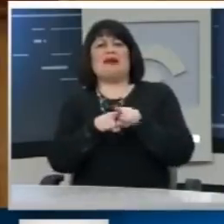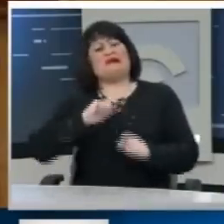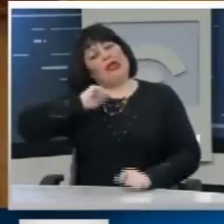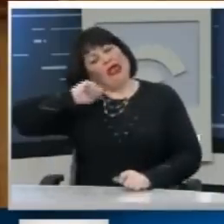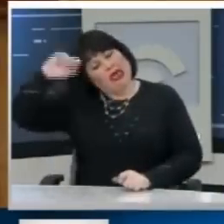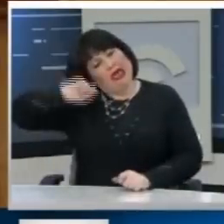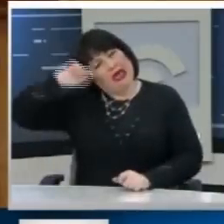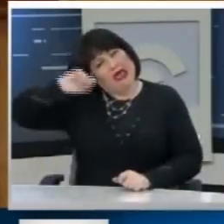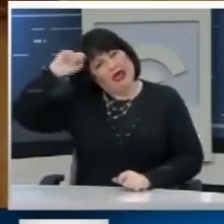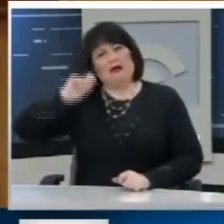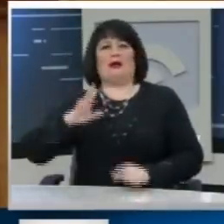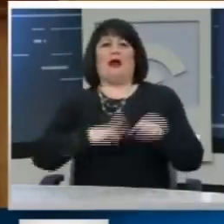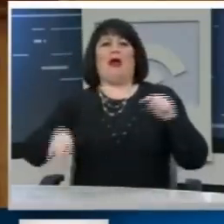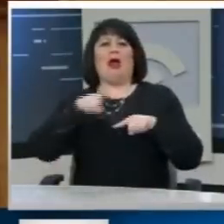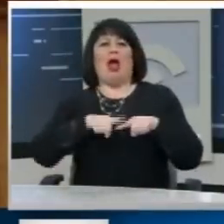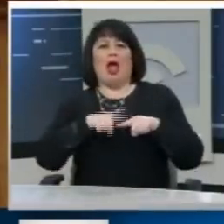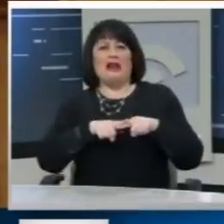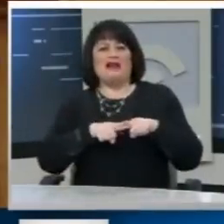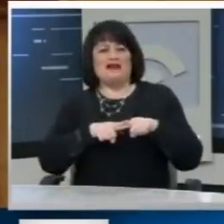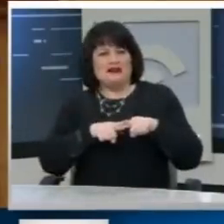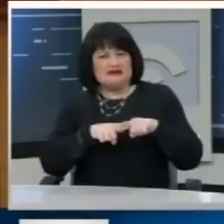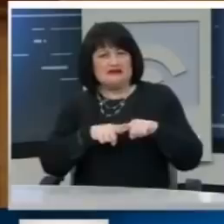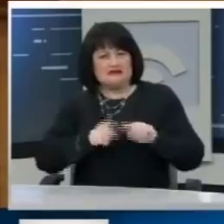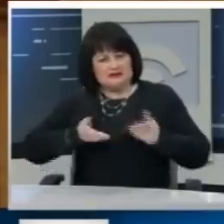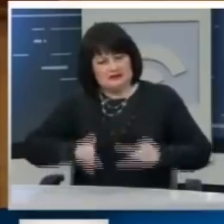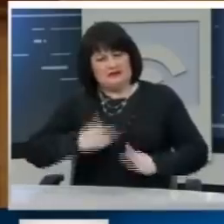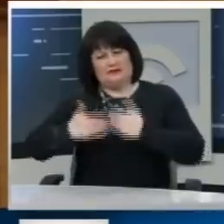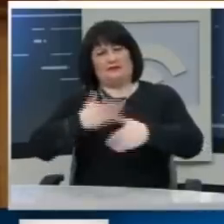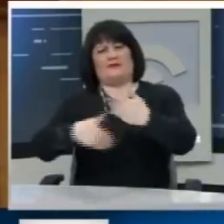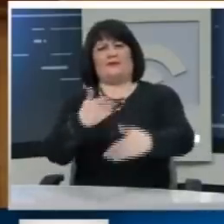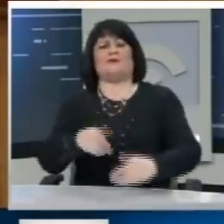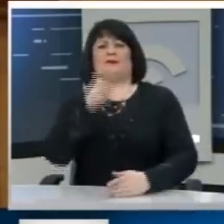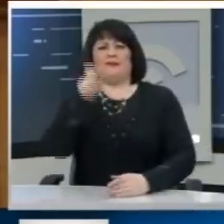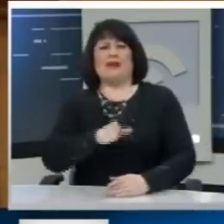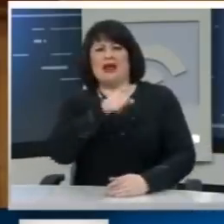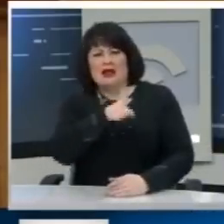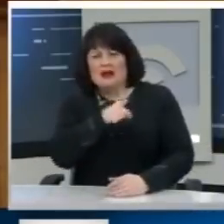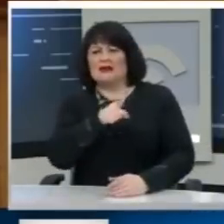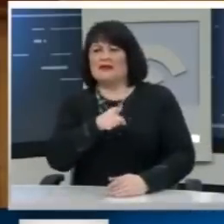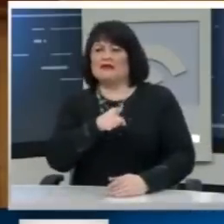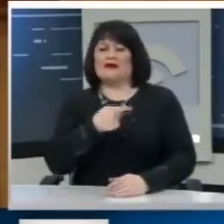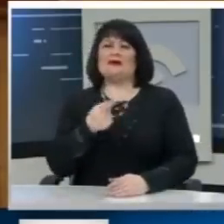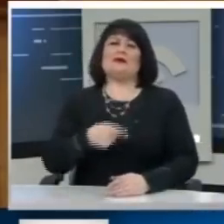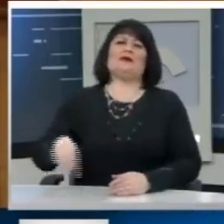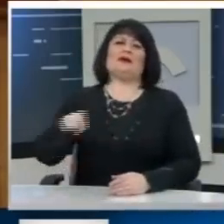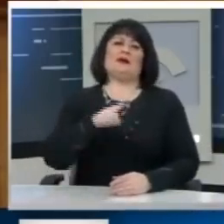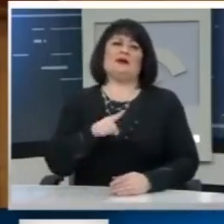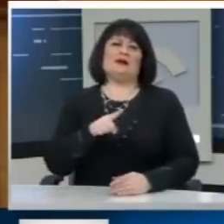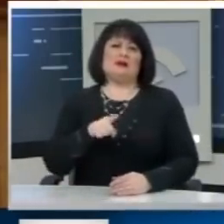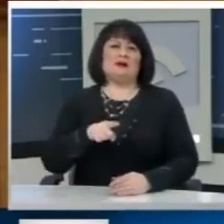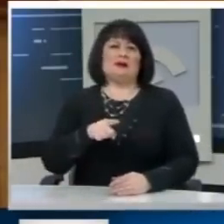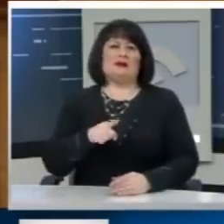κρεμασμένους Έλληνες, οι απόγονοι εκείνων που έγραψαν «Απόλυε η μέτερη εις